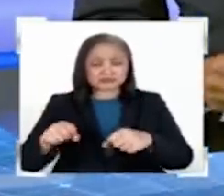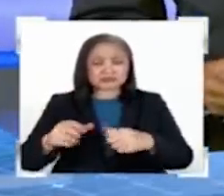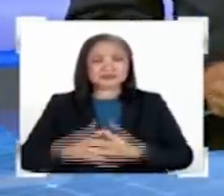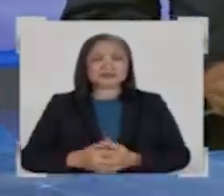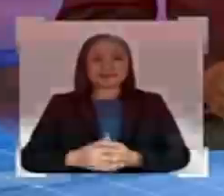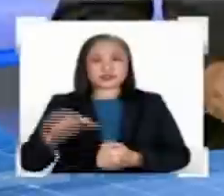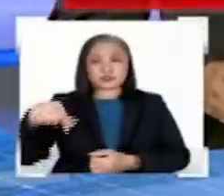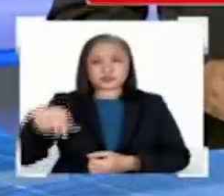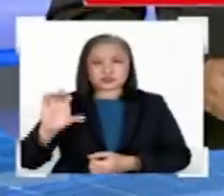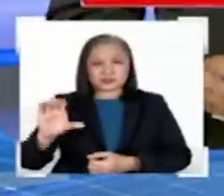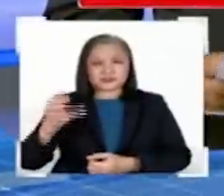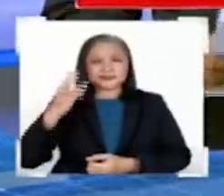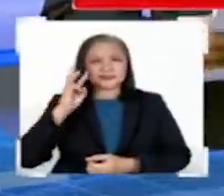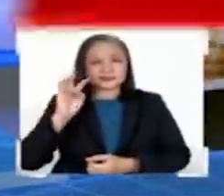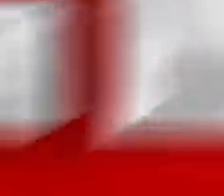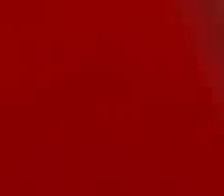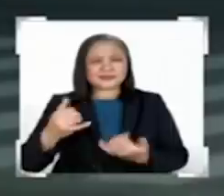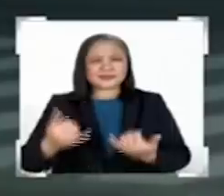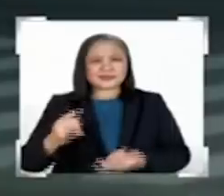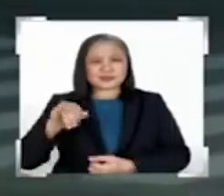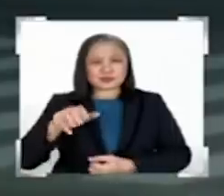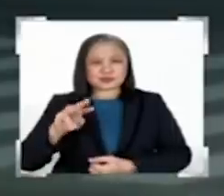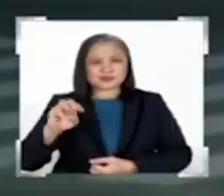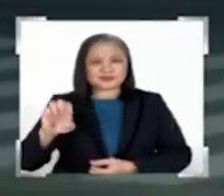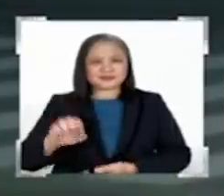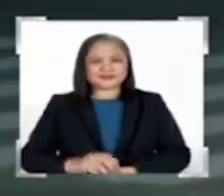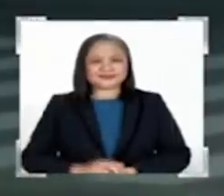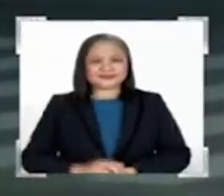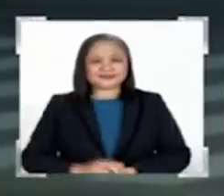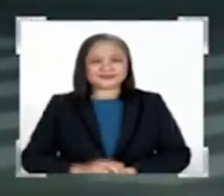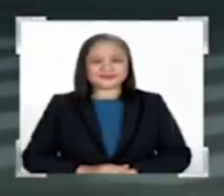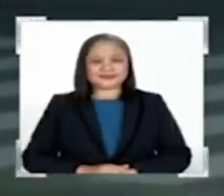saksila si Jimmy Santos. Jimmy?